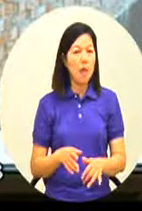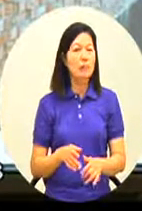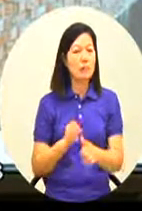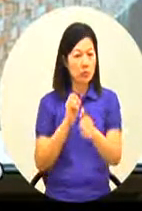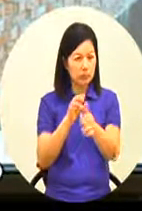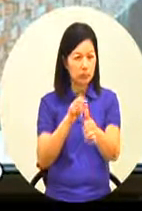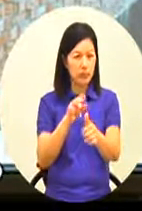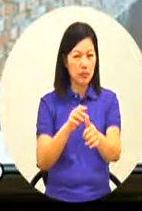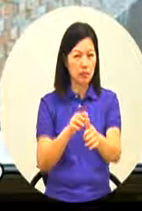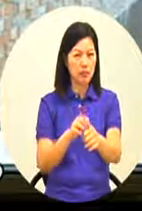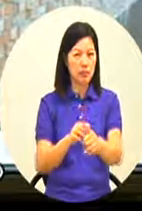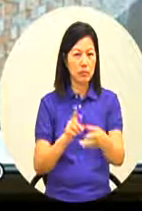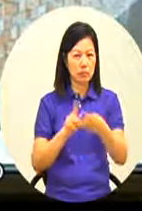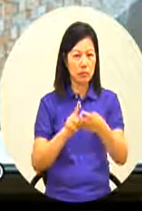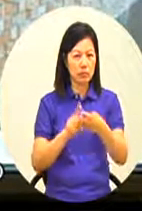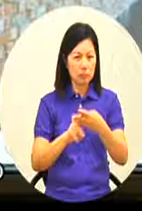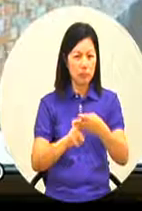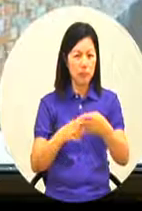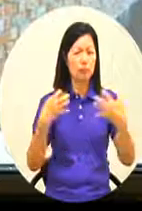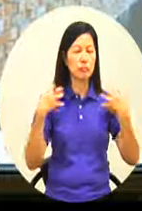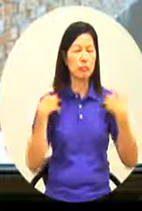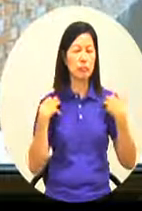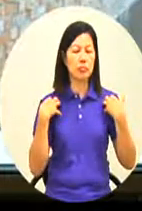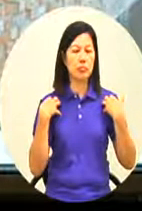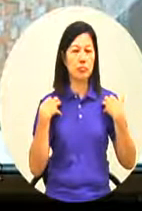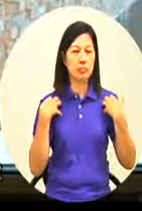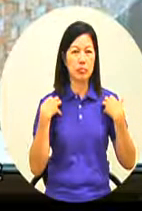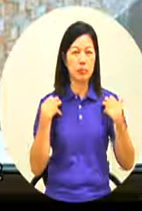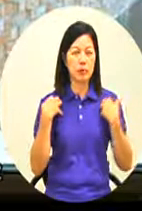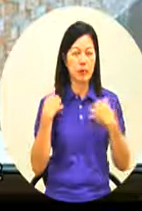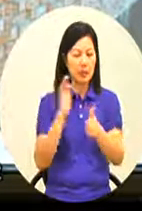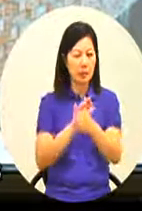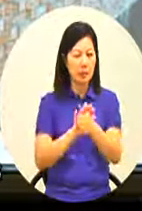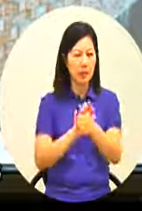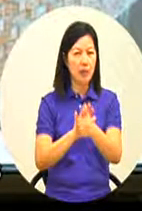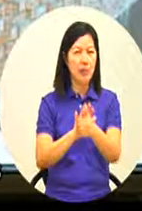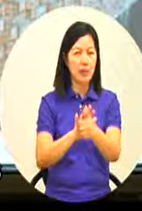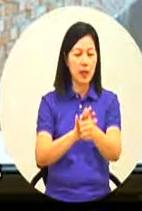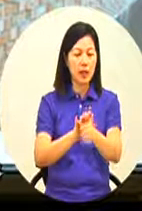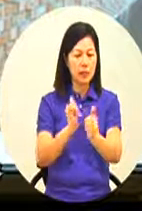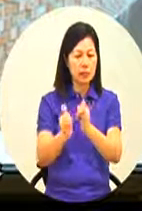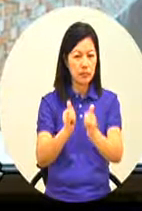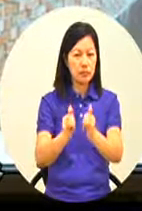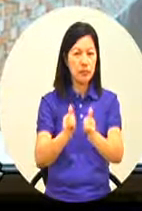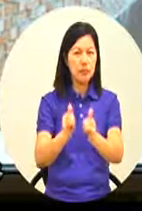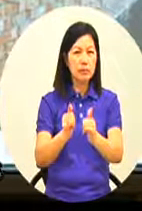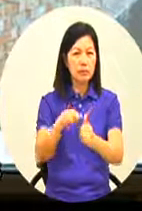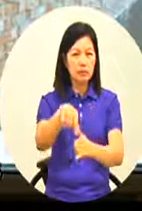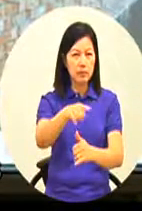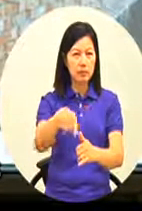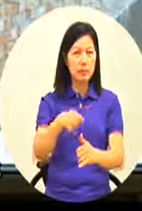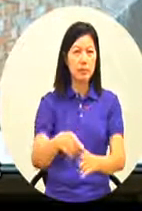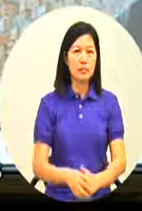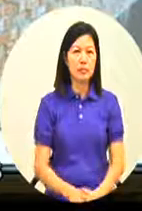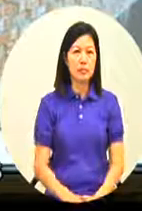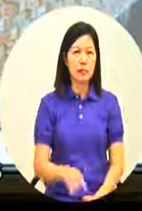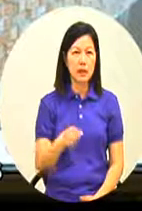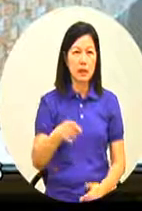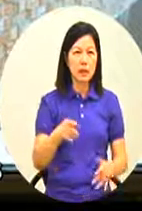公道，救这的社区居民。好，我现在再指过来，这道墙就是通化